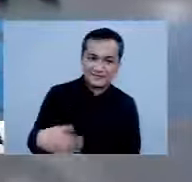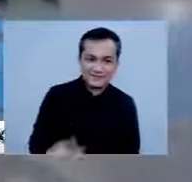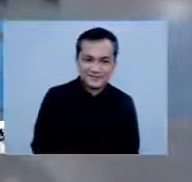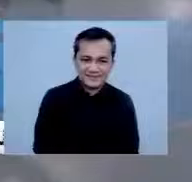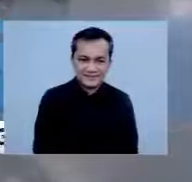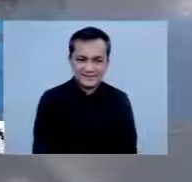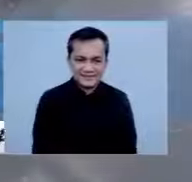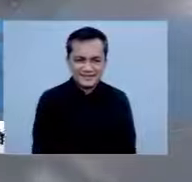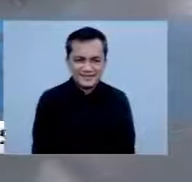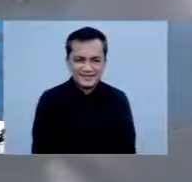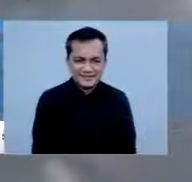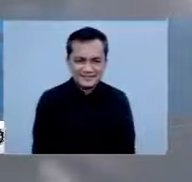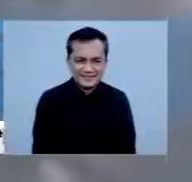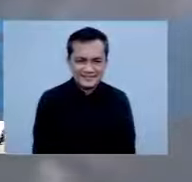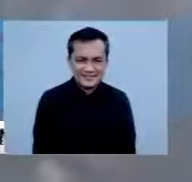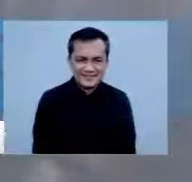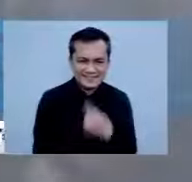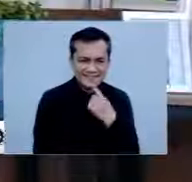naman sa